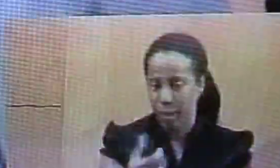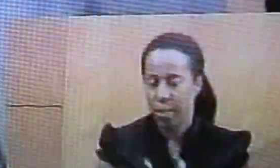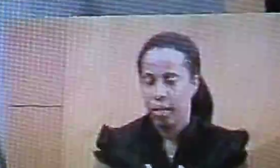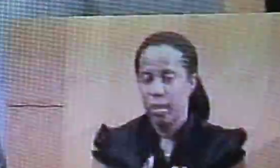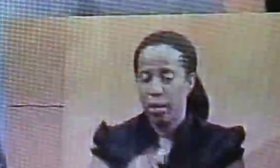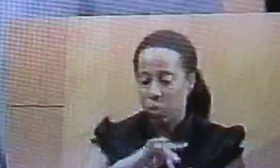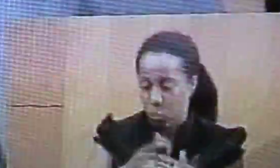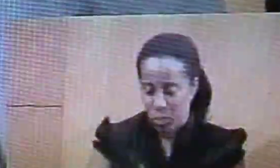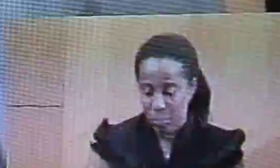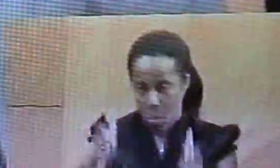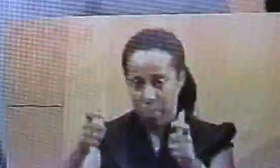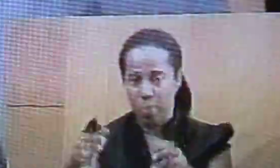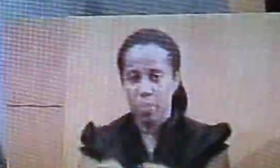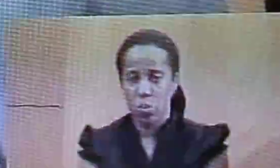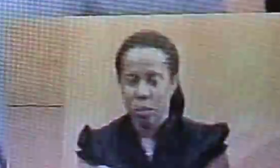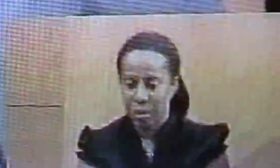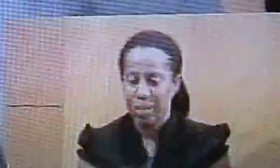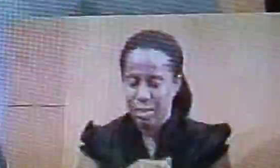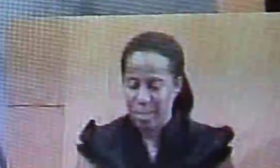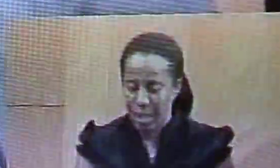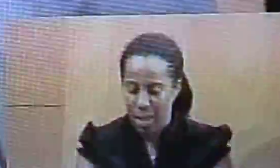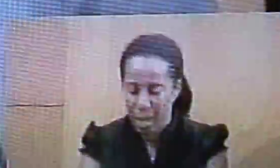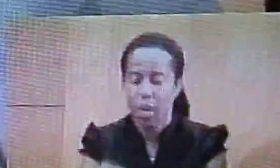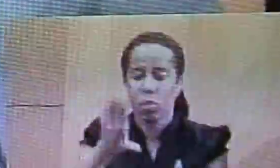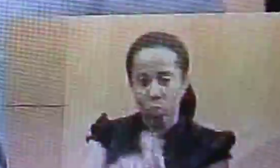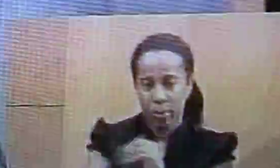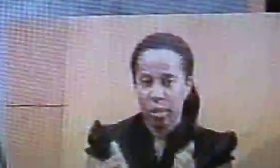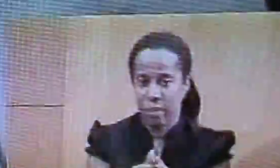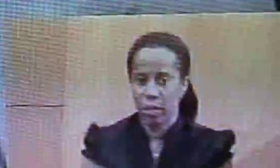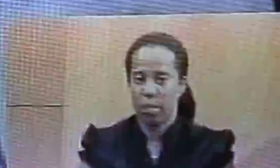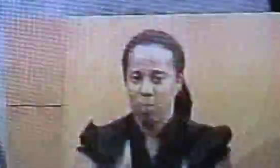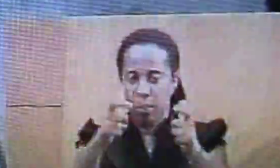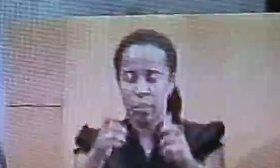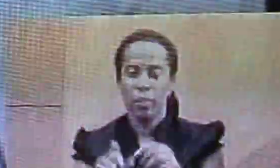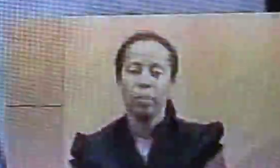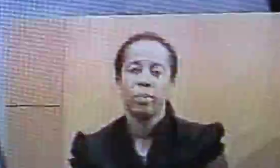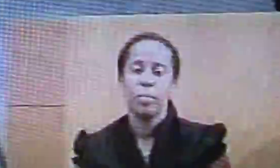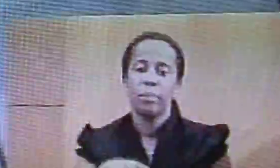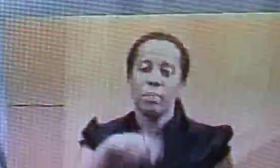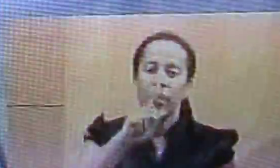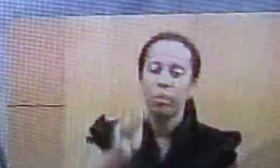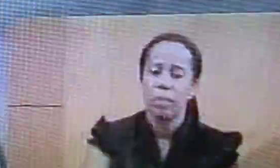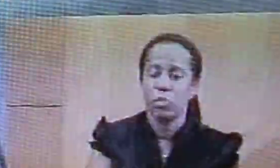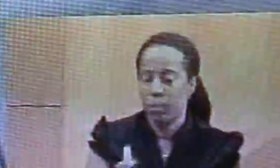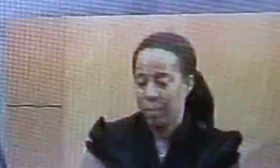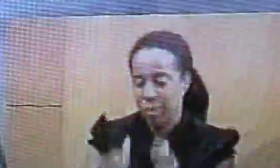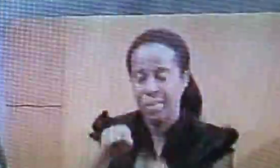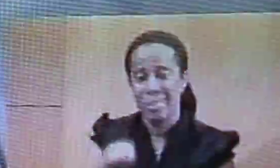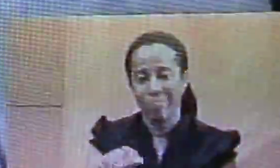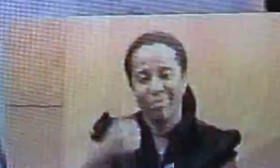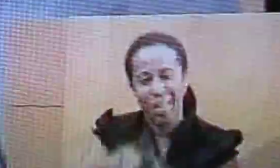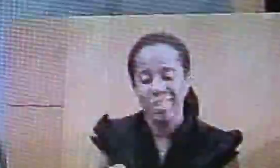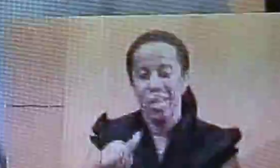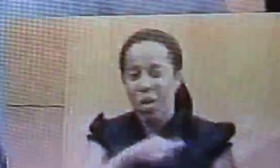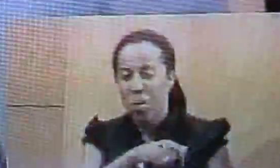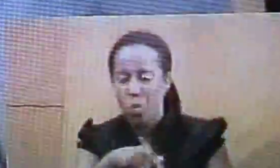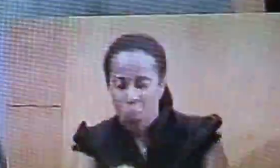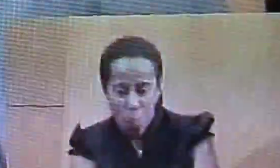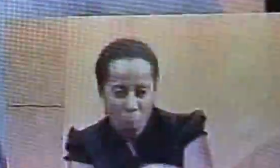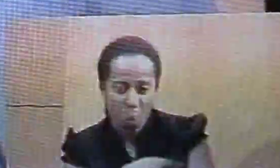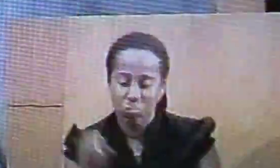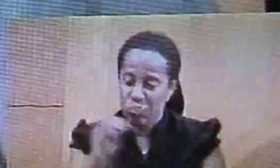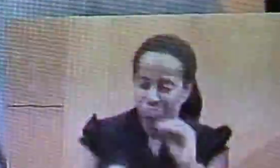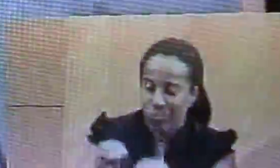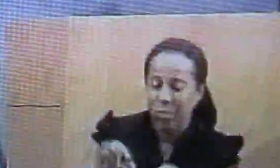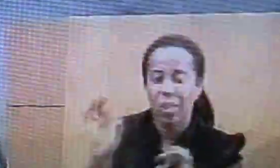les immeubles, les terrains et immeubles, mais évidemment, ces bâtiments restés longtemps sans entretien, se